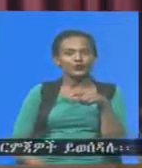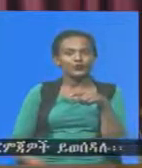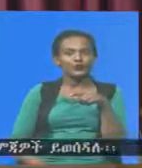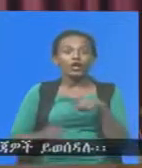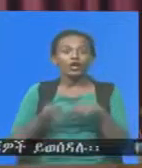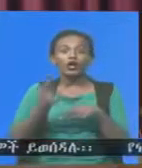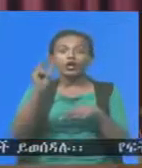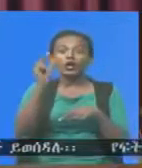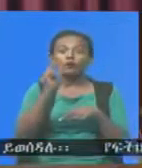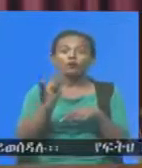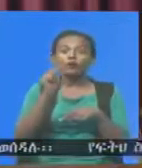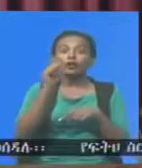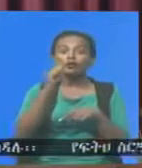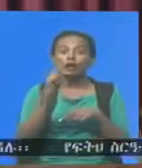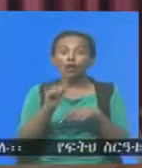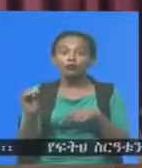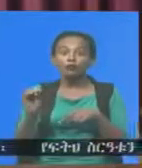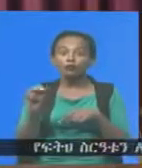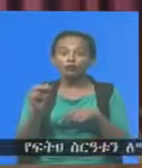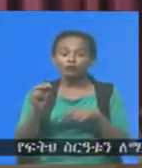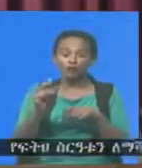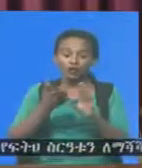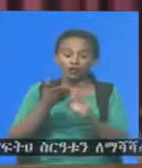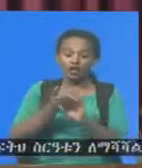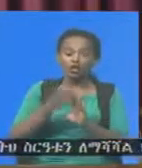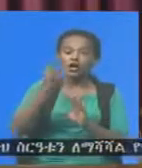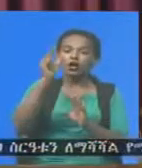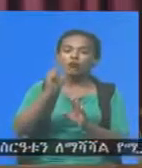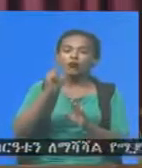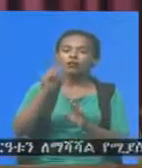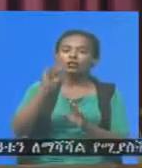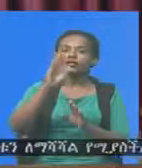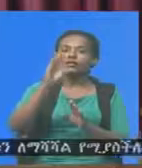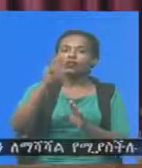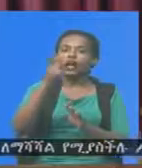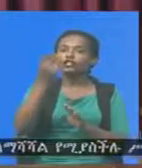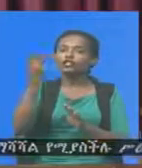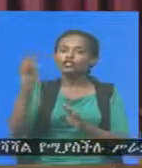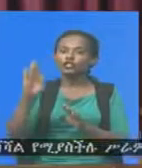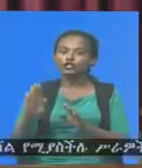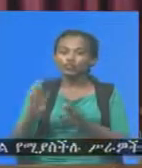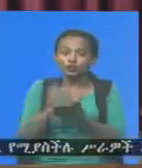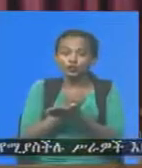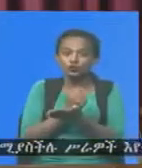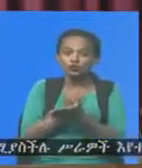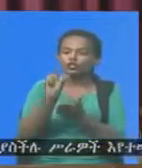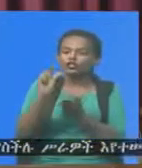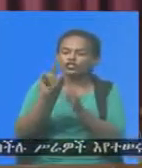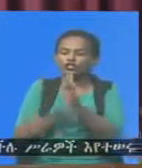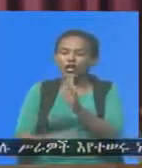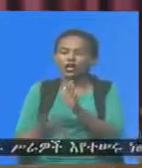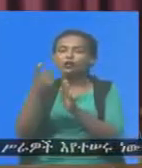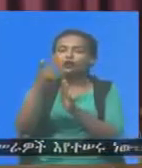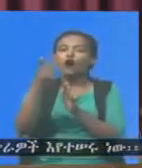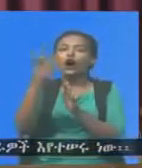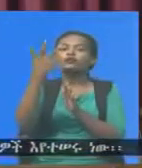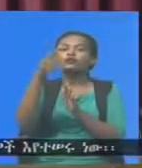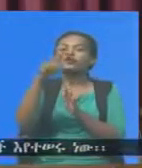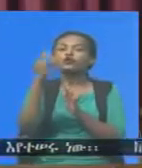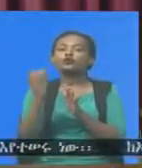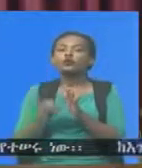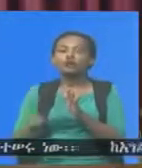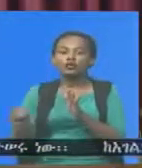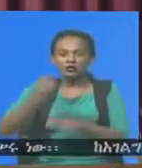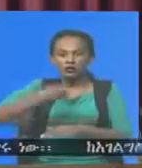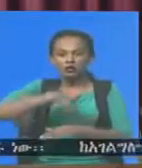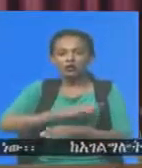ከቪየትናም ባሻገር ባንግላዴሽን እንኳን ብንወስድ ትንሽ ዝቅ ያለ የሚባለው ለኤክስፖርት 113%